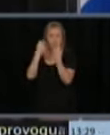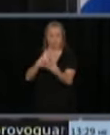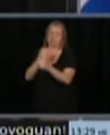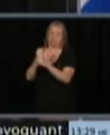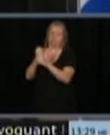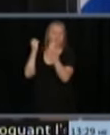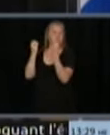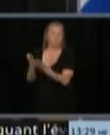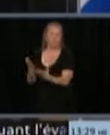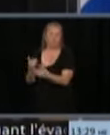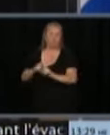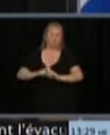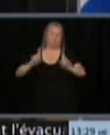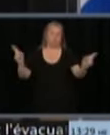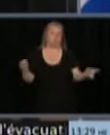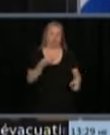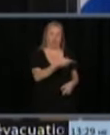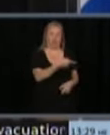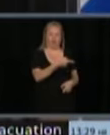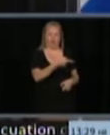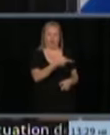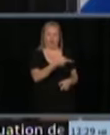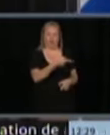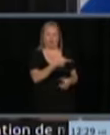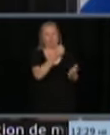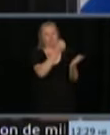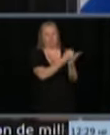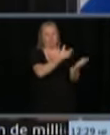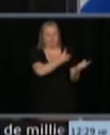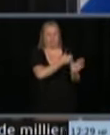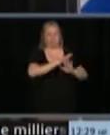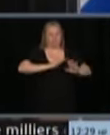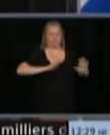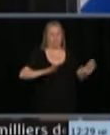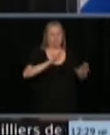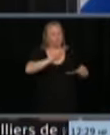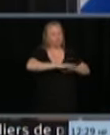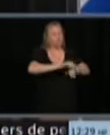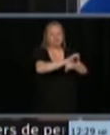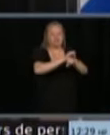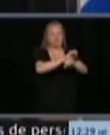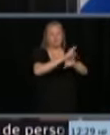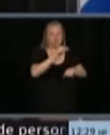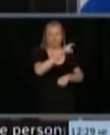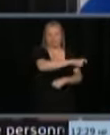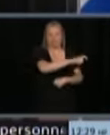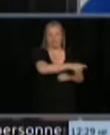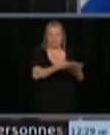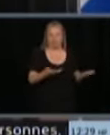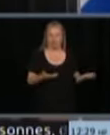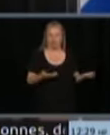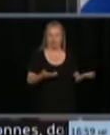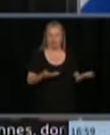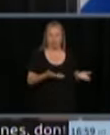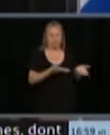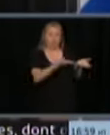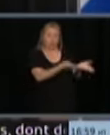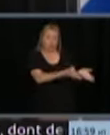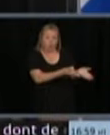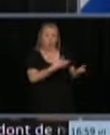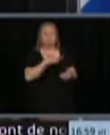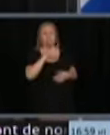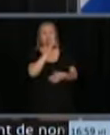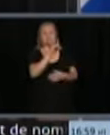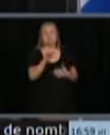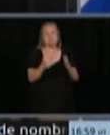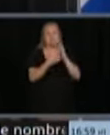Je pense que la question, elle se posait pas sur le passeport vaccinal à partir du moment où on avait une recommandation dans ce sens-là de la santé publique.